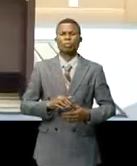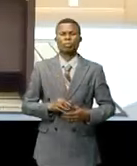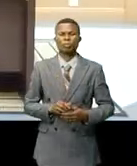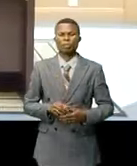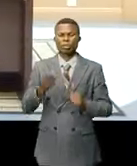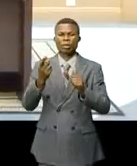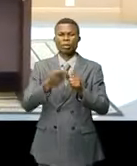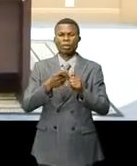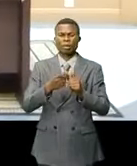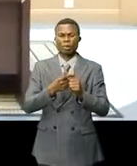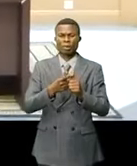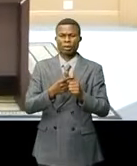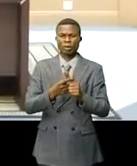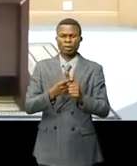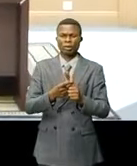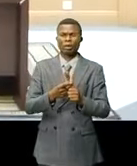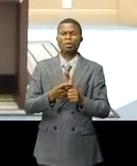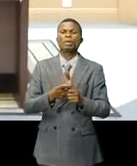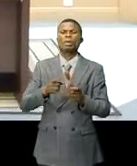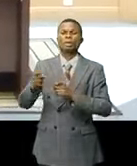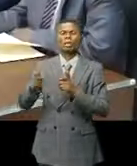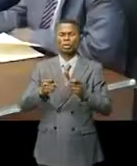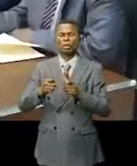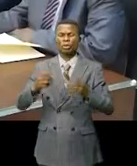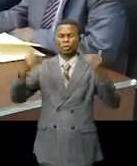Primo, l'adresse du commandant suprême.